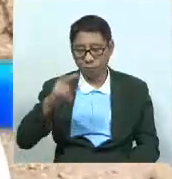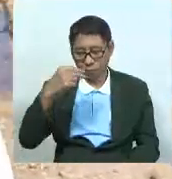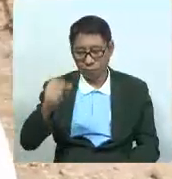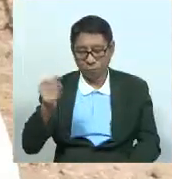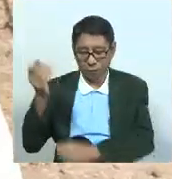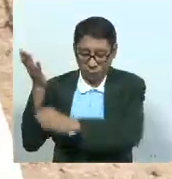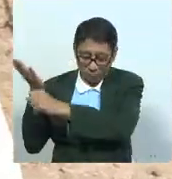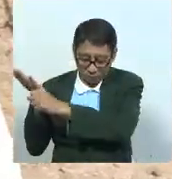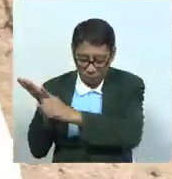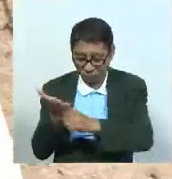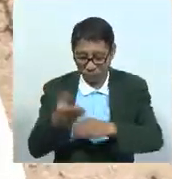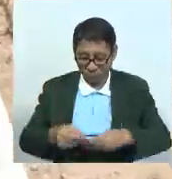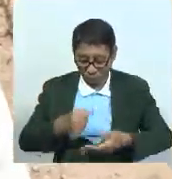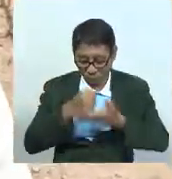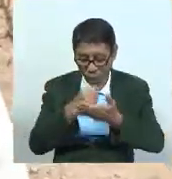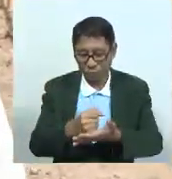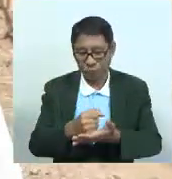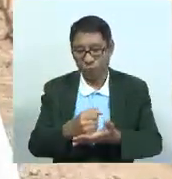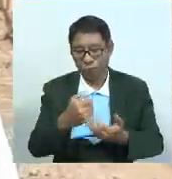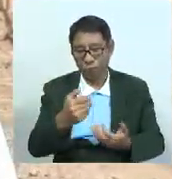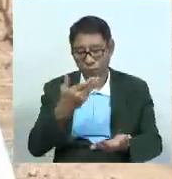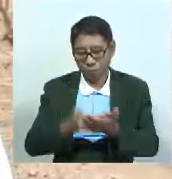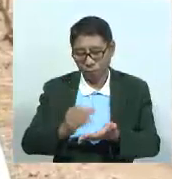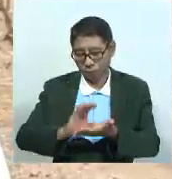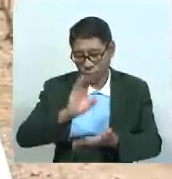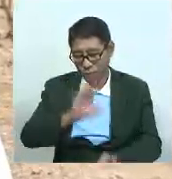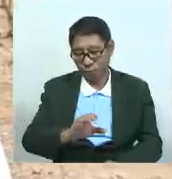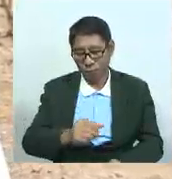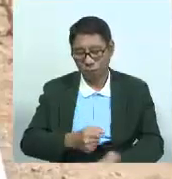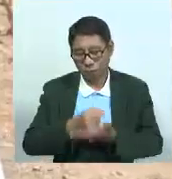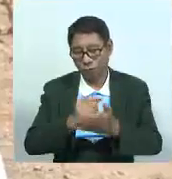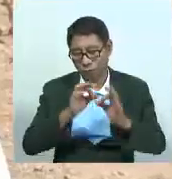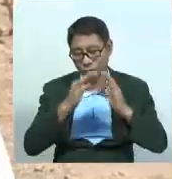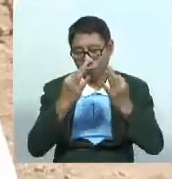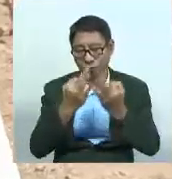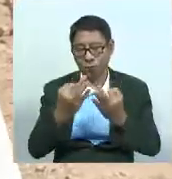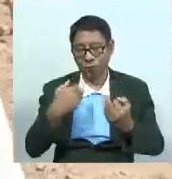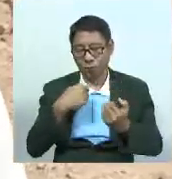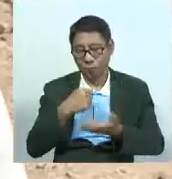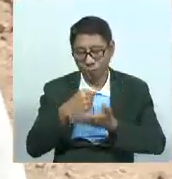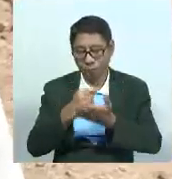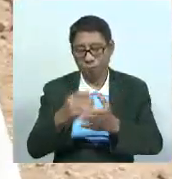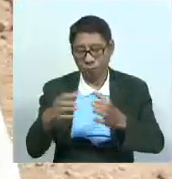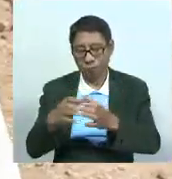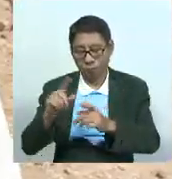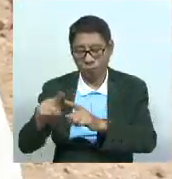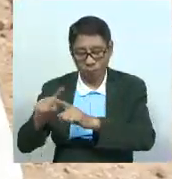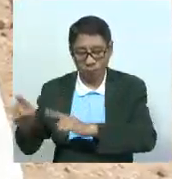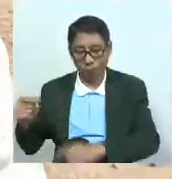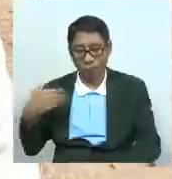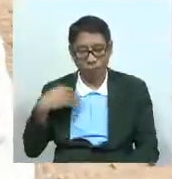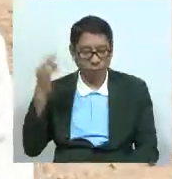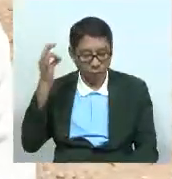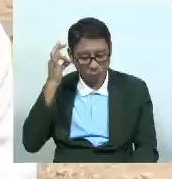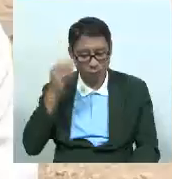วทรงพระกรุณาโปรดเกล้าโปรดกระหม่อมพระราชทานเงินส่วนพระองค์มาช่วยเหลือครอบครัวรวมถึงความช่วยเหลือจากหน่วยงานต่างๆครับ